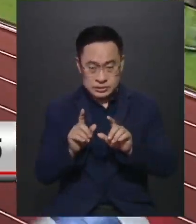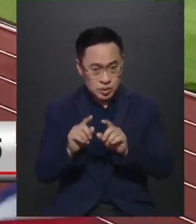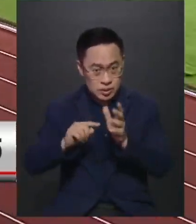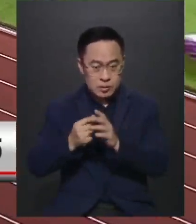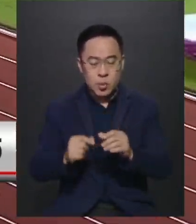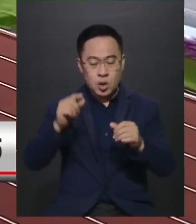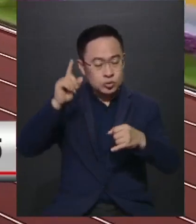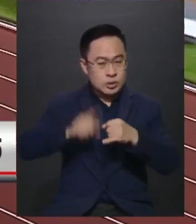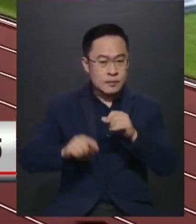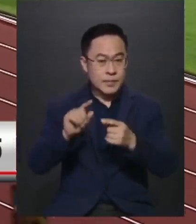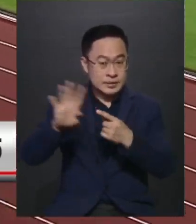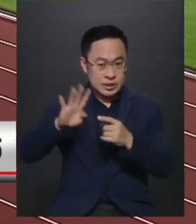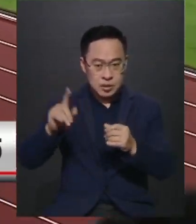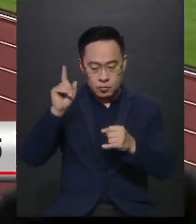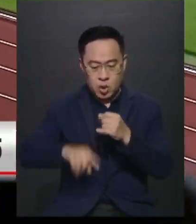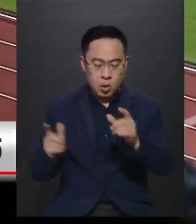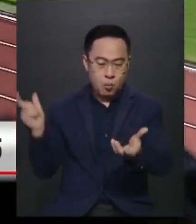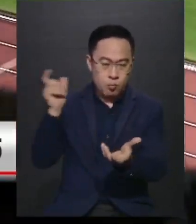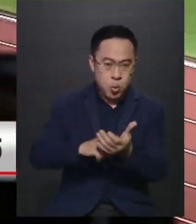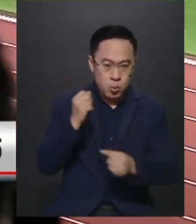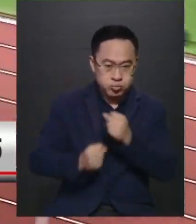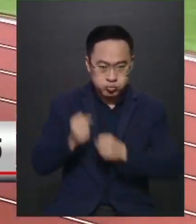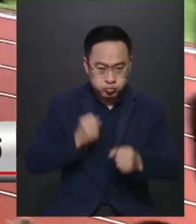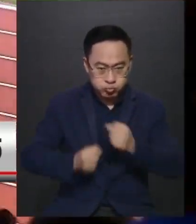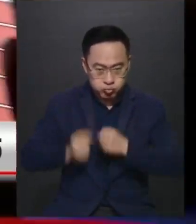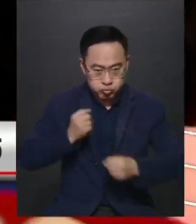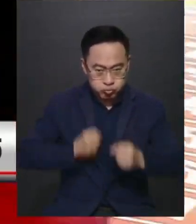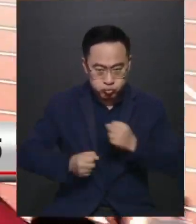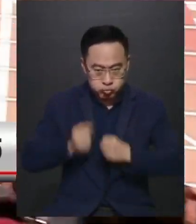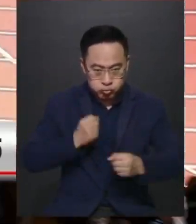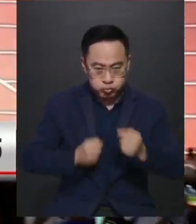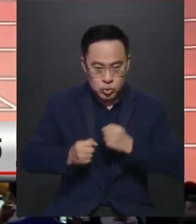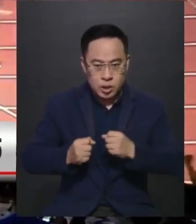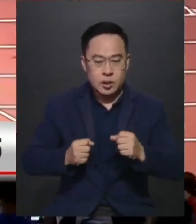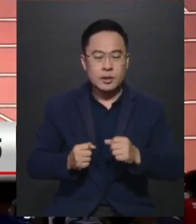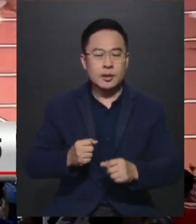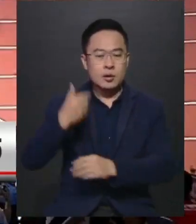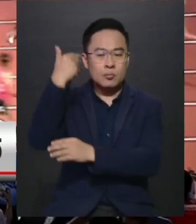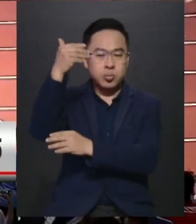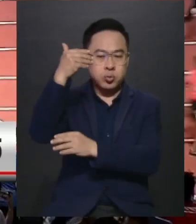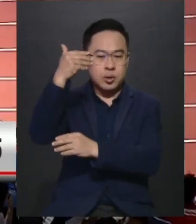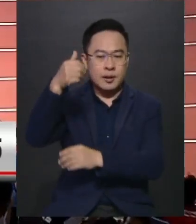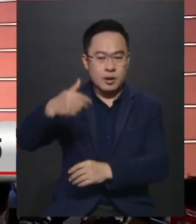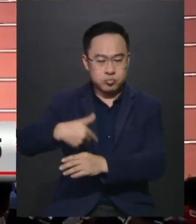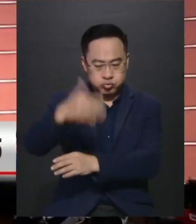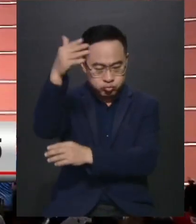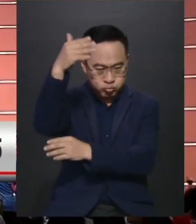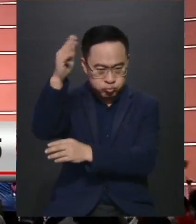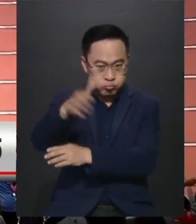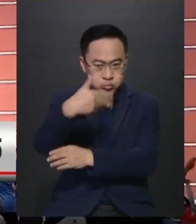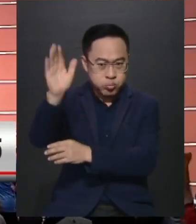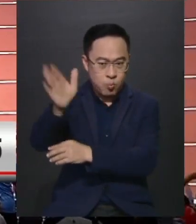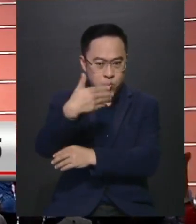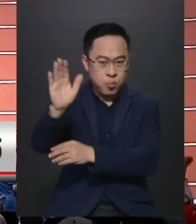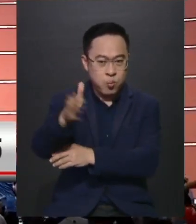ไม้ให้กับบิวเนี่ยเกือบจะเป็นอันดับที่1แล้วบิวก็ควบเส้นตรงตรงที่เขาถนัดเข้าเส้นชัยเป็นทีมแรกนะคะ